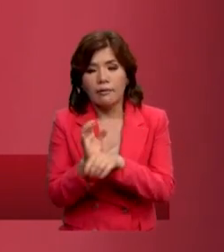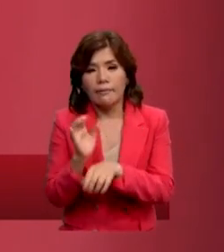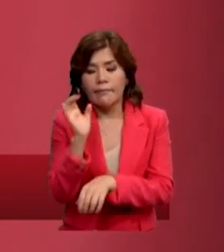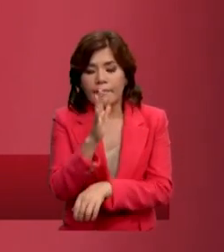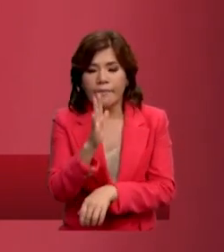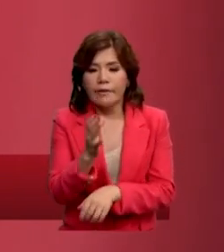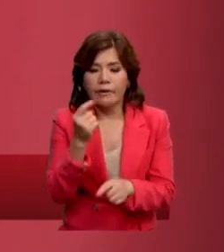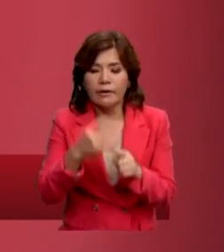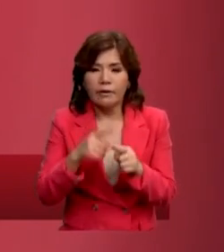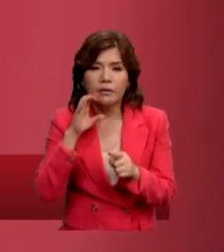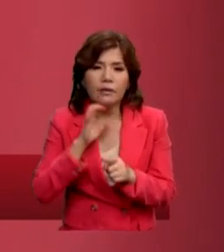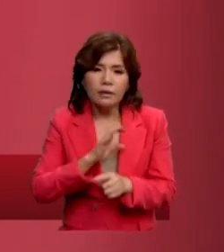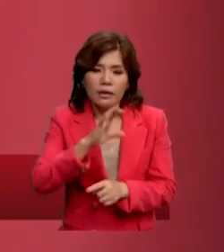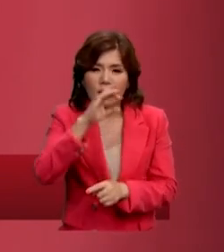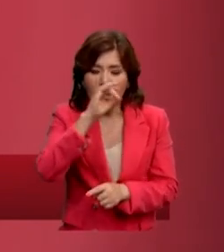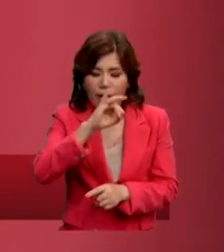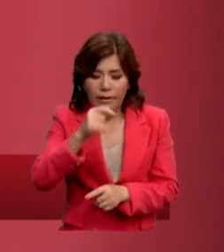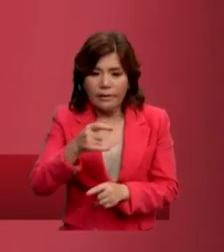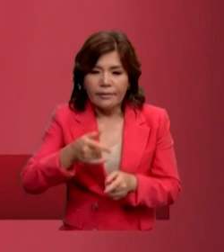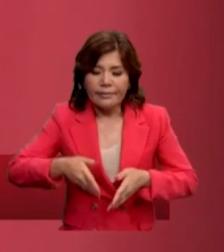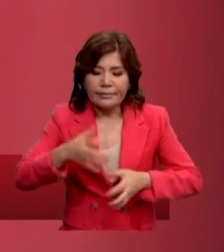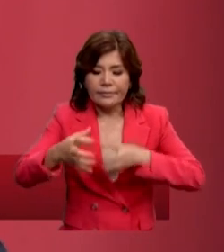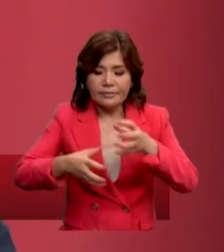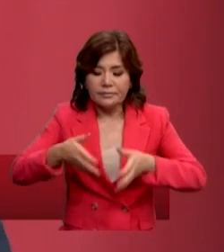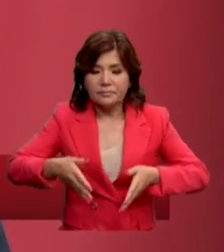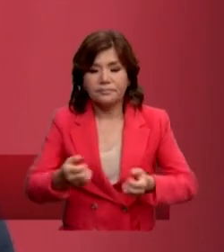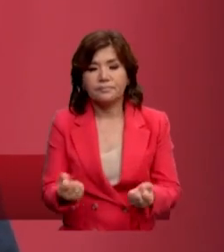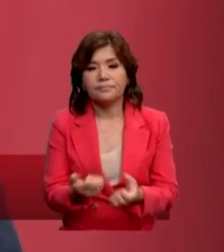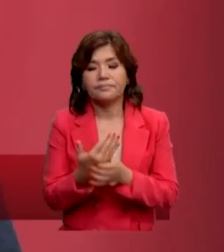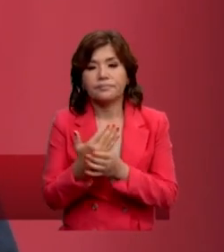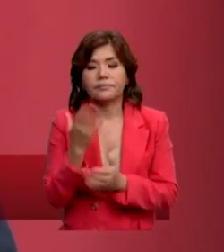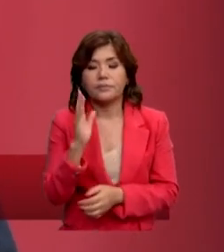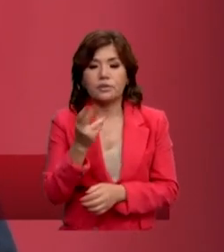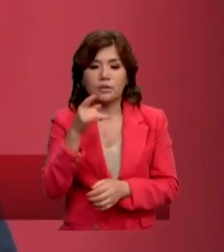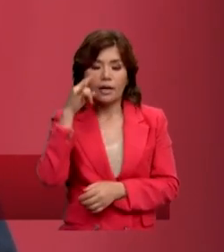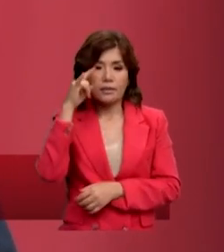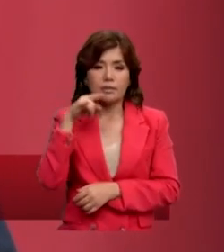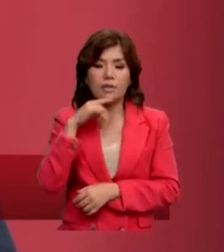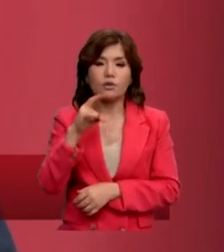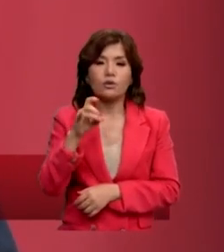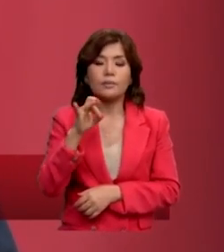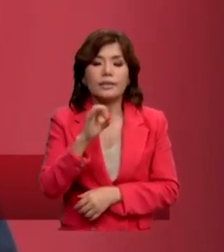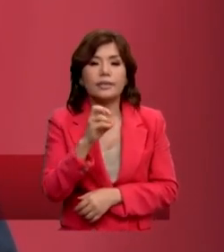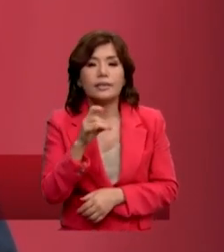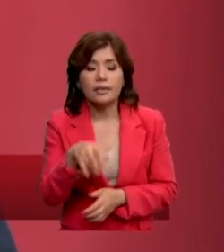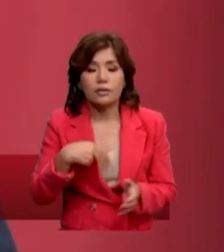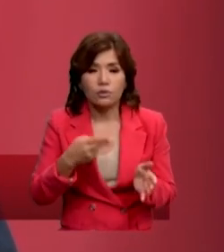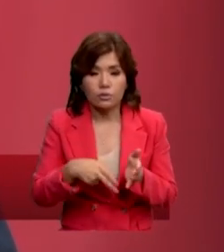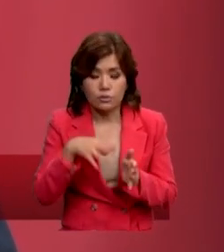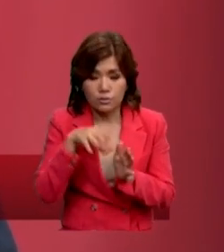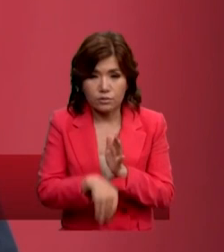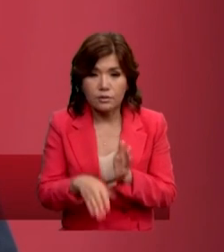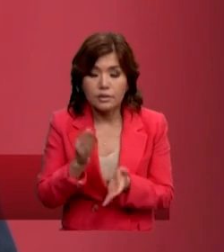қоса солтүстік оңтүстік халықаралық дәлізін дамыту қолға алынып жатыр. Қазақстан, Түркменстан, Иран темір жолы тағы бар. Бұл